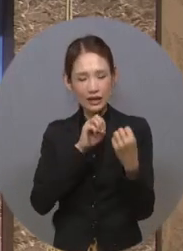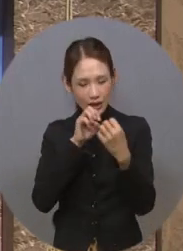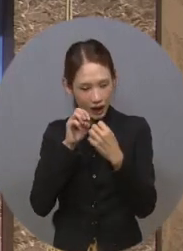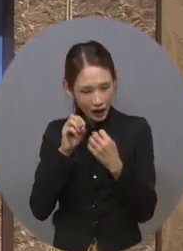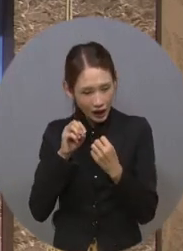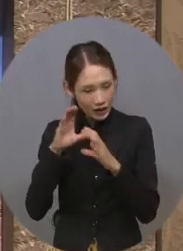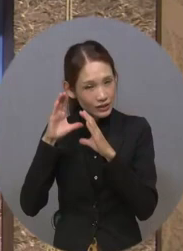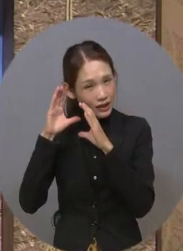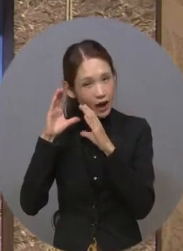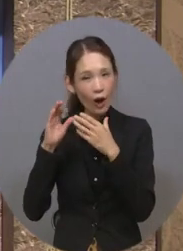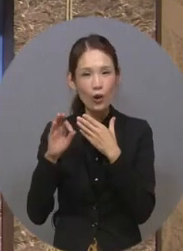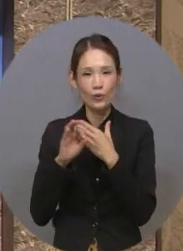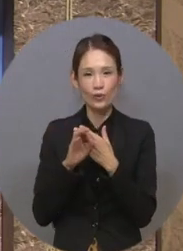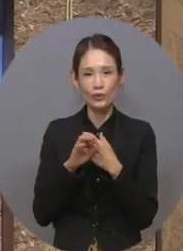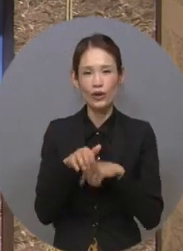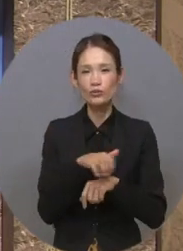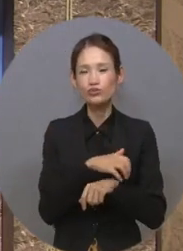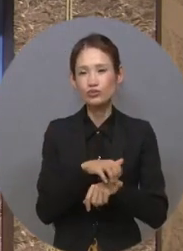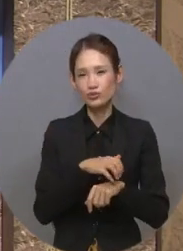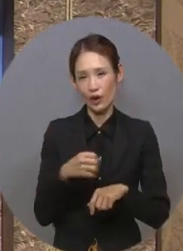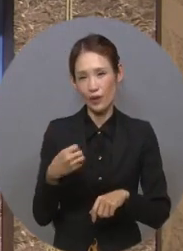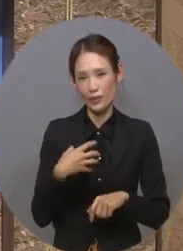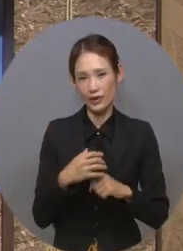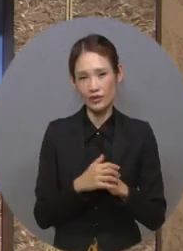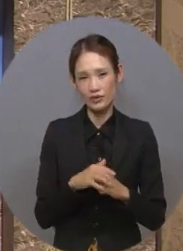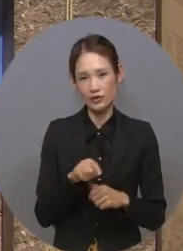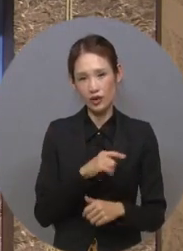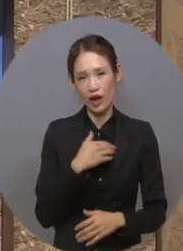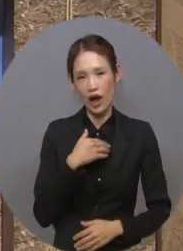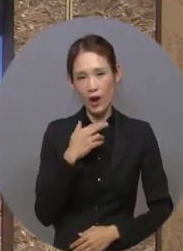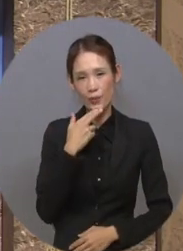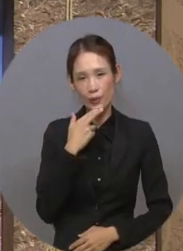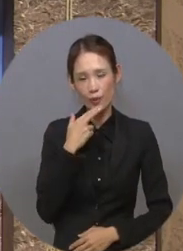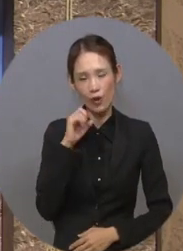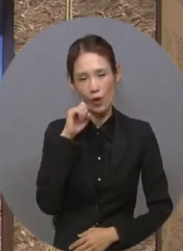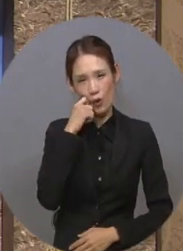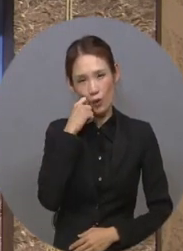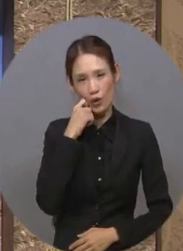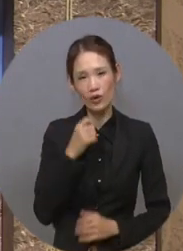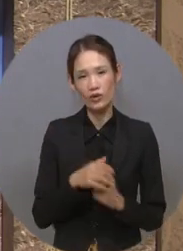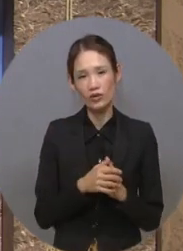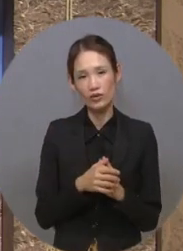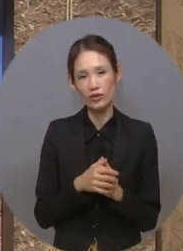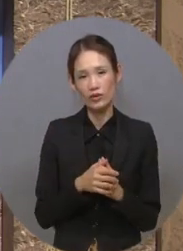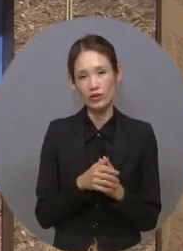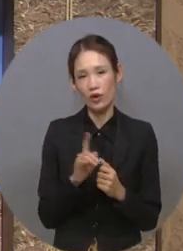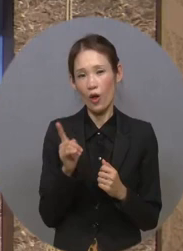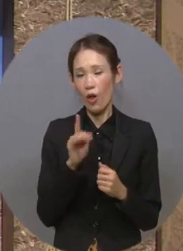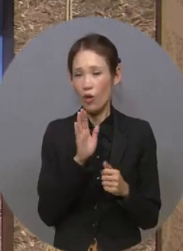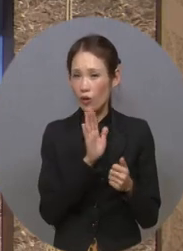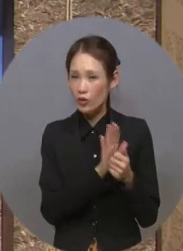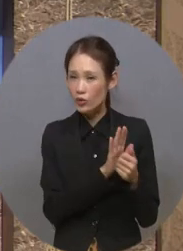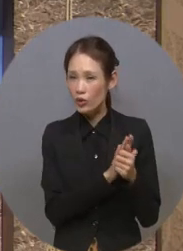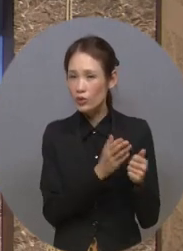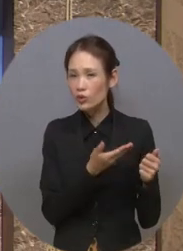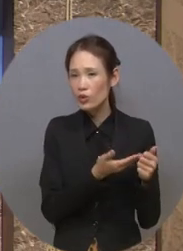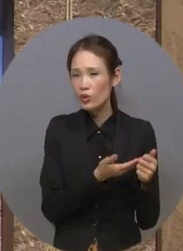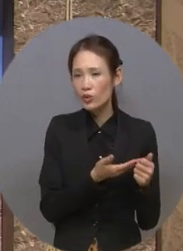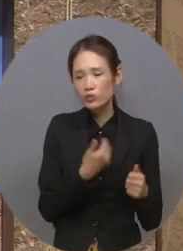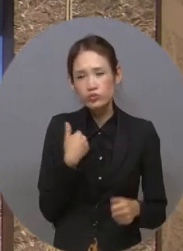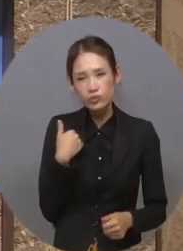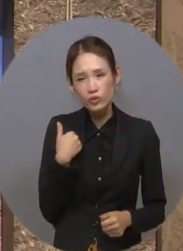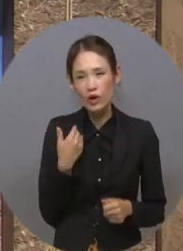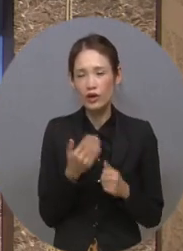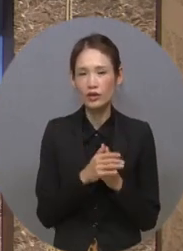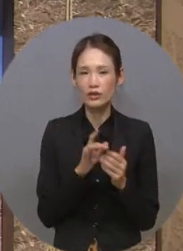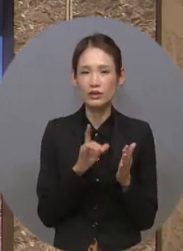보면 이런 불편 왜냐면 저들이 알 수가 없는 얘기들이잖아요, 그죠? 어느 부분을 내가 도와줘야 될지 모를 때 네.